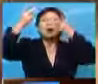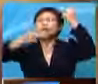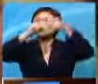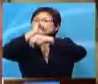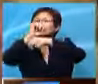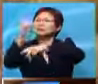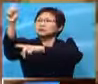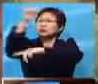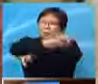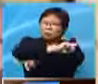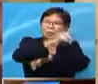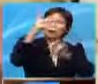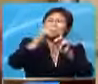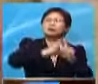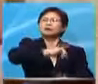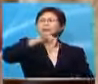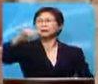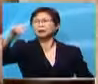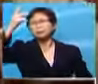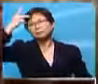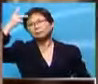sehari beliau ke